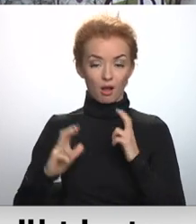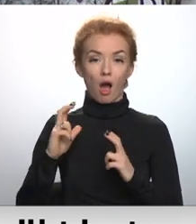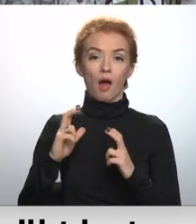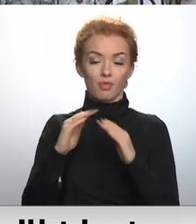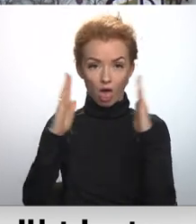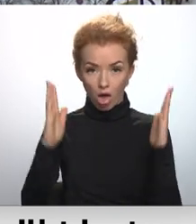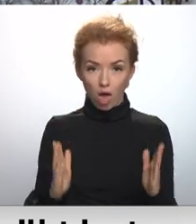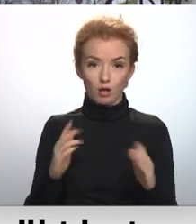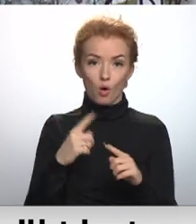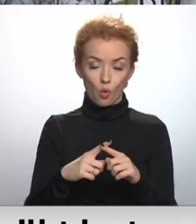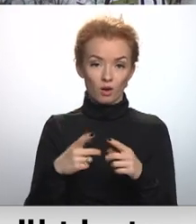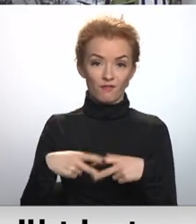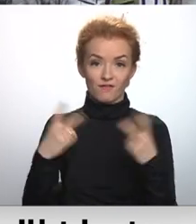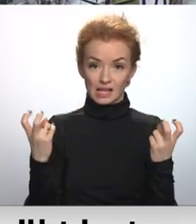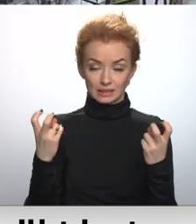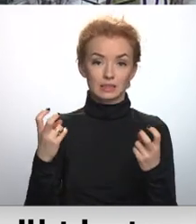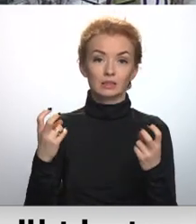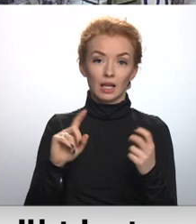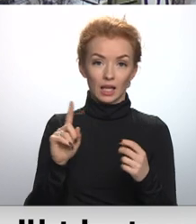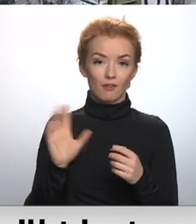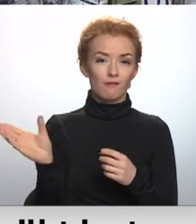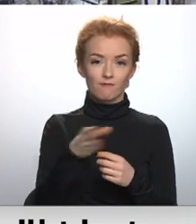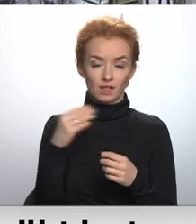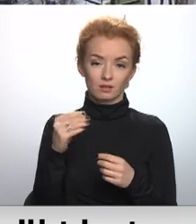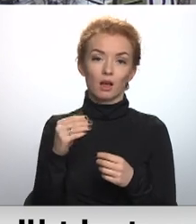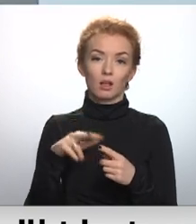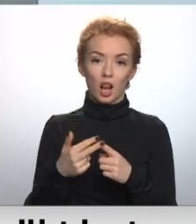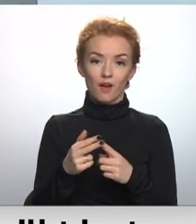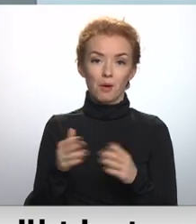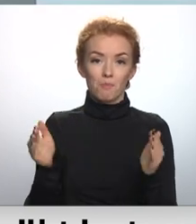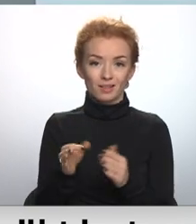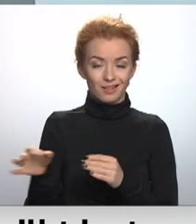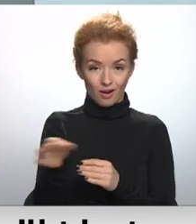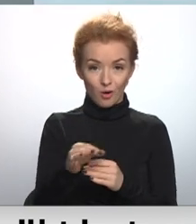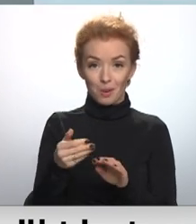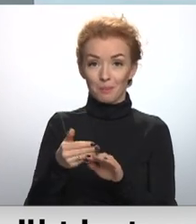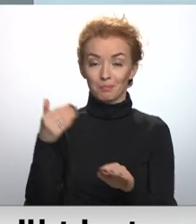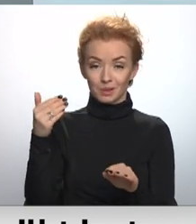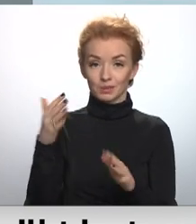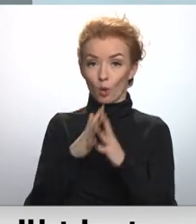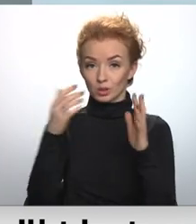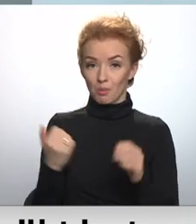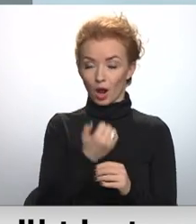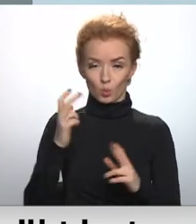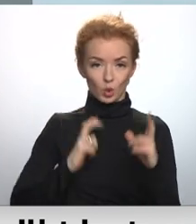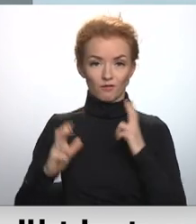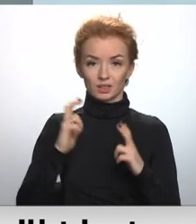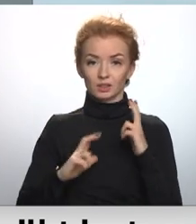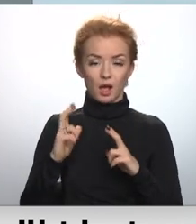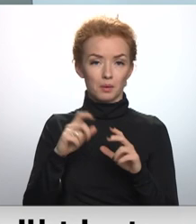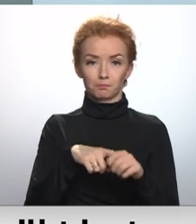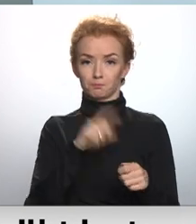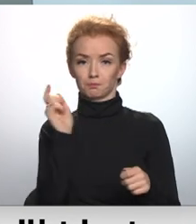un dienesta viesnīcas atrodamas teju visos Jelgavas pilsētas mikrorajonos. Pirms 30 gadiem universitāte pilnībā atslēdzās